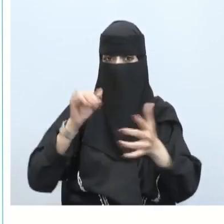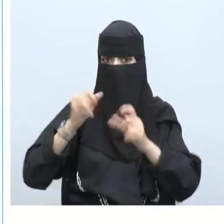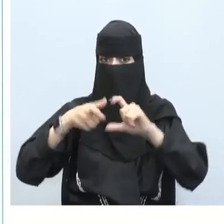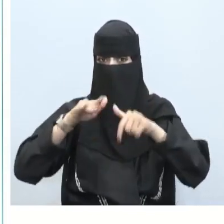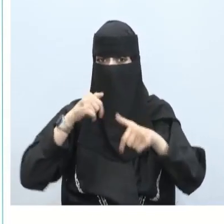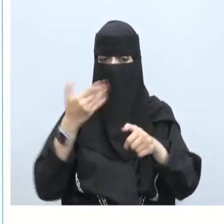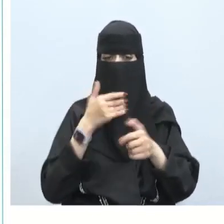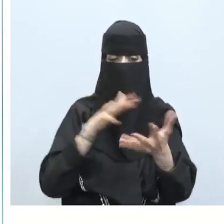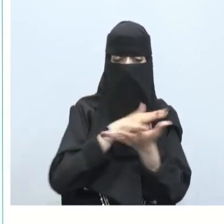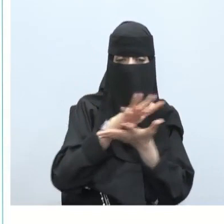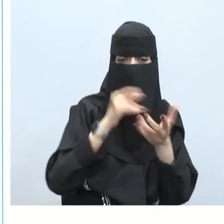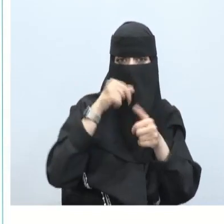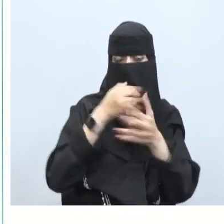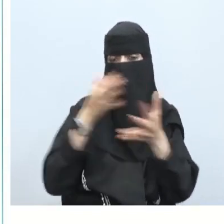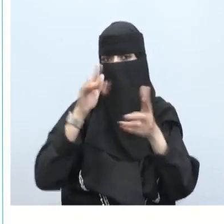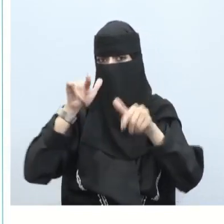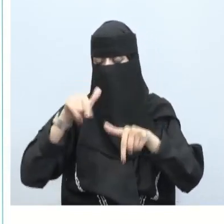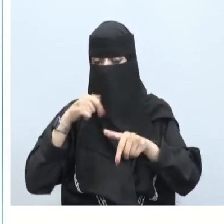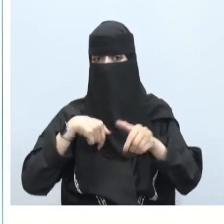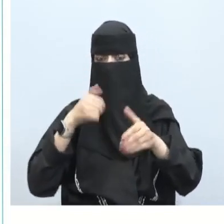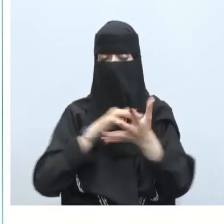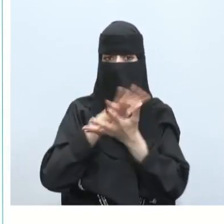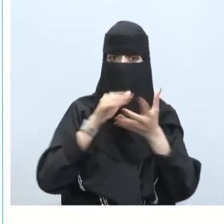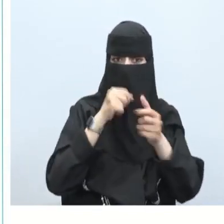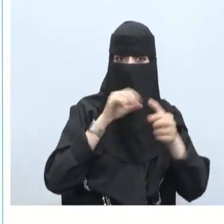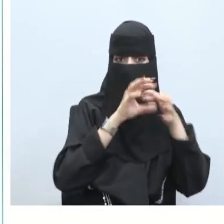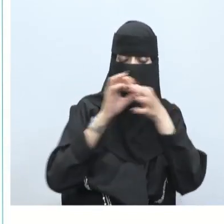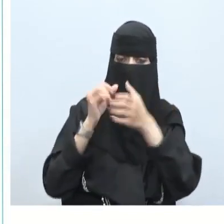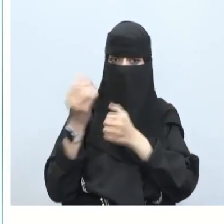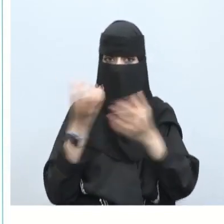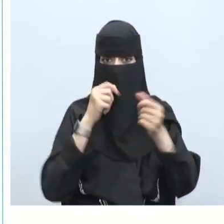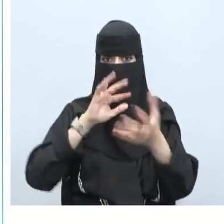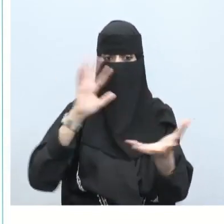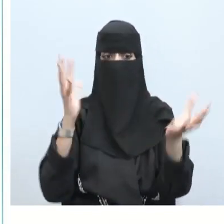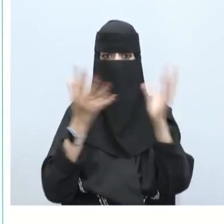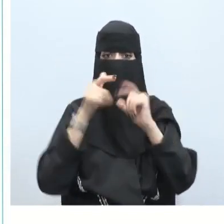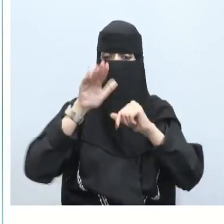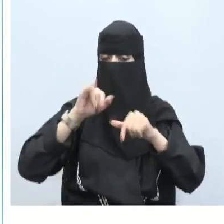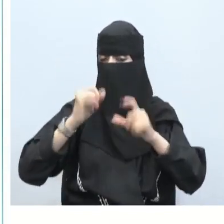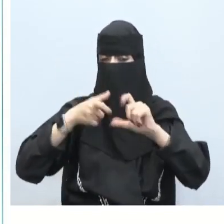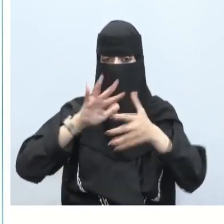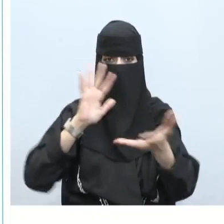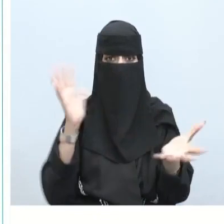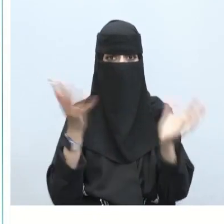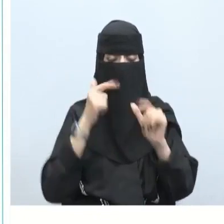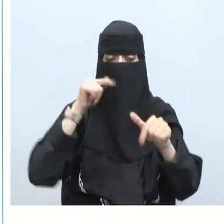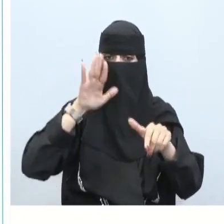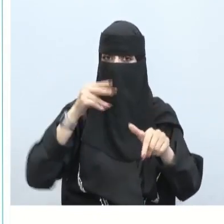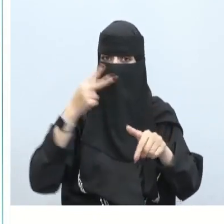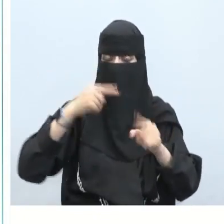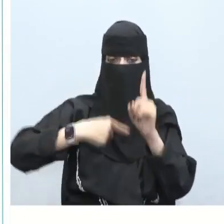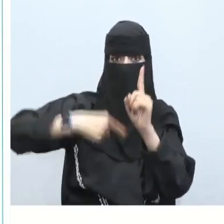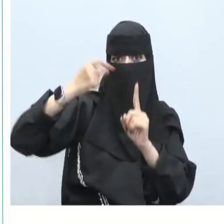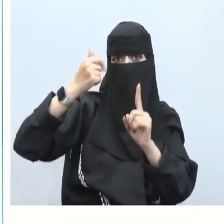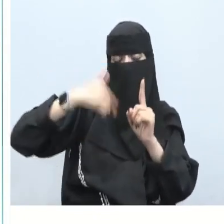وبالتالي التاثر في سس امداد يتاثر قد يكون العالم ككل او منظمات ككل لذلك لاحظنا ارتفاع